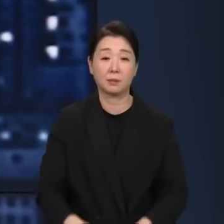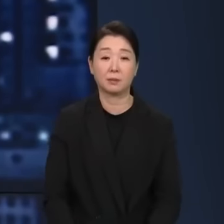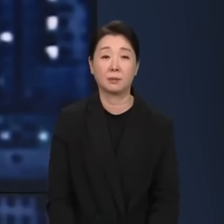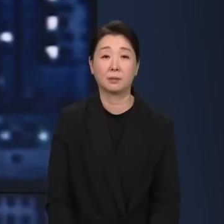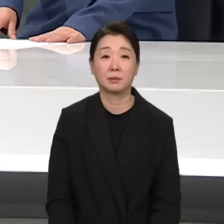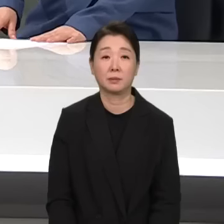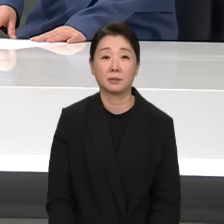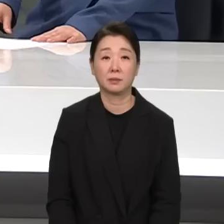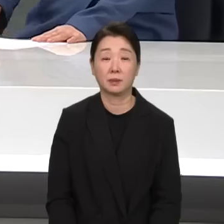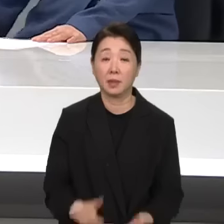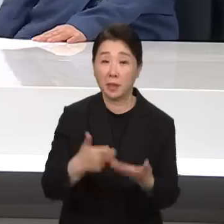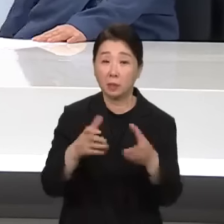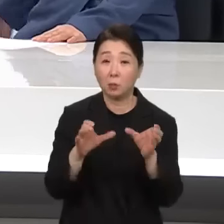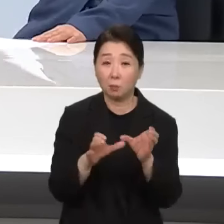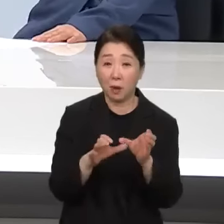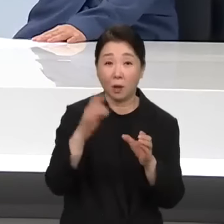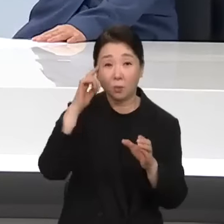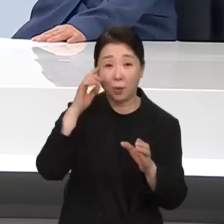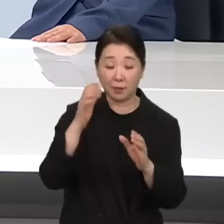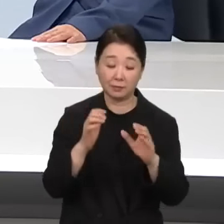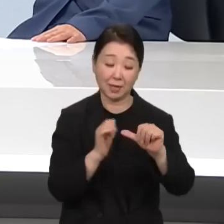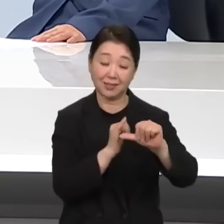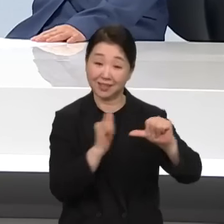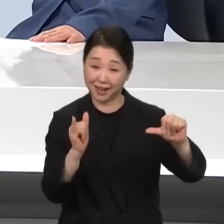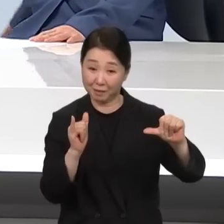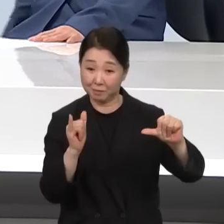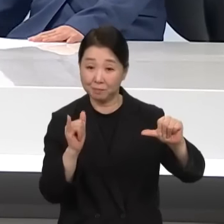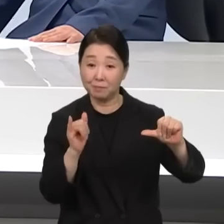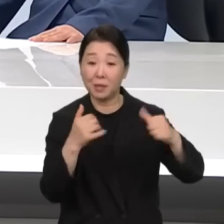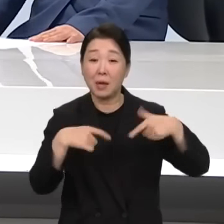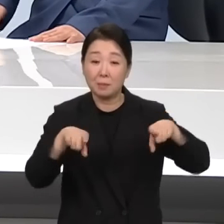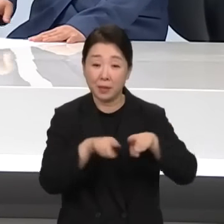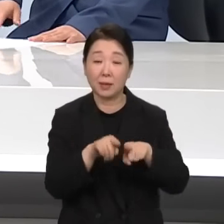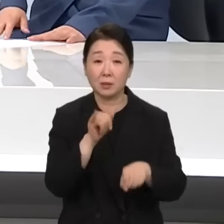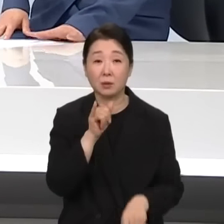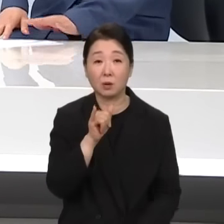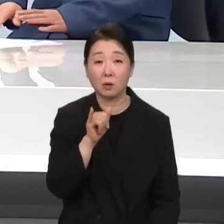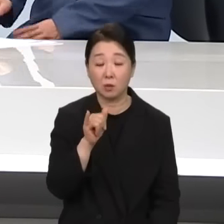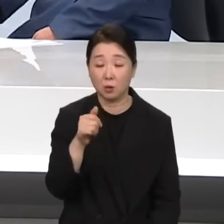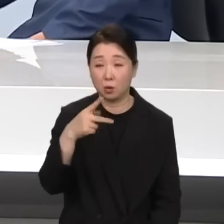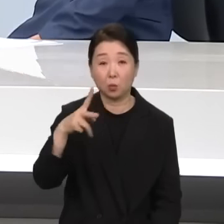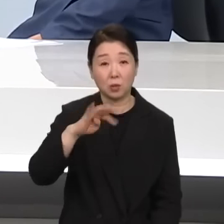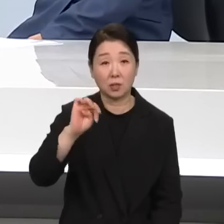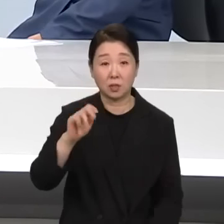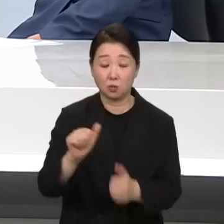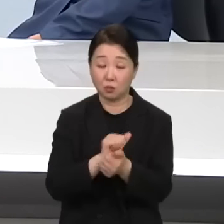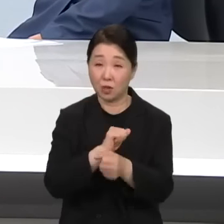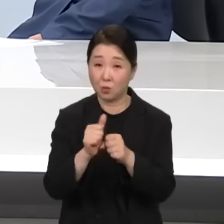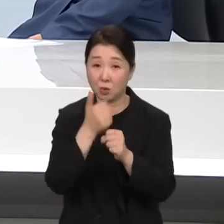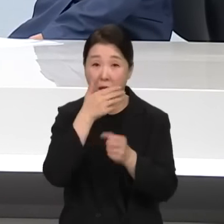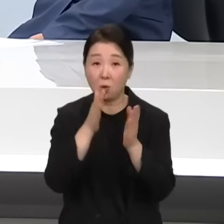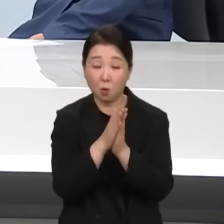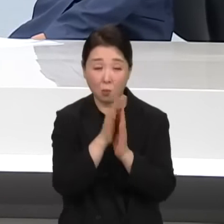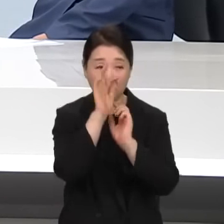살펴보겠습니다. 네. 카톡방에는 총 5명이 있었죠. 도이치모터스 공범 이종호 씨가 가장 선임이었고